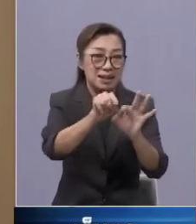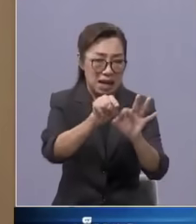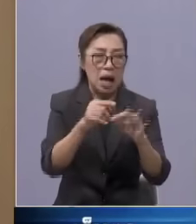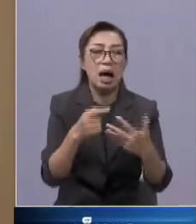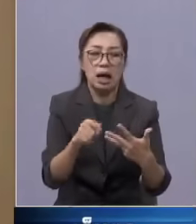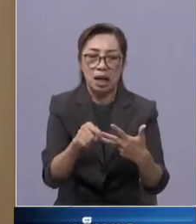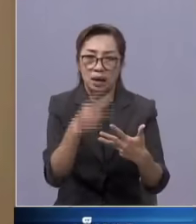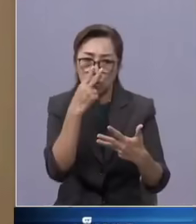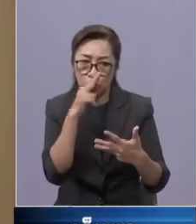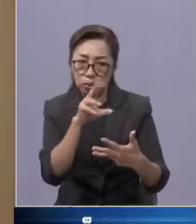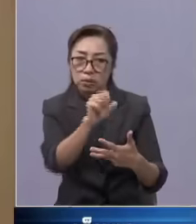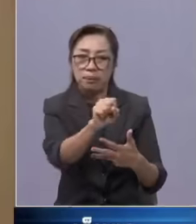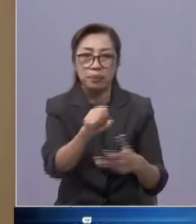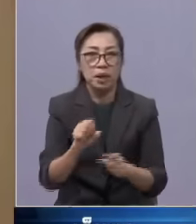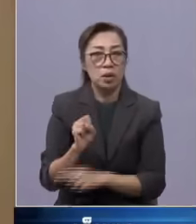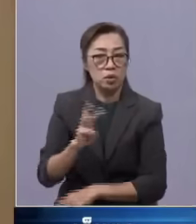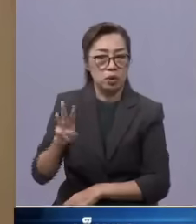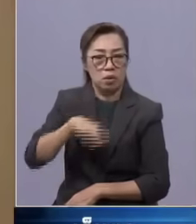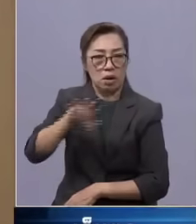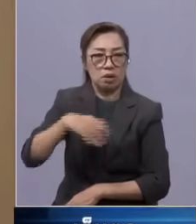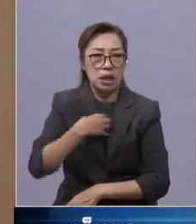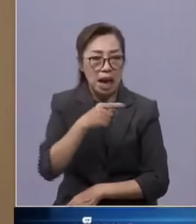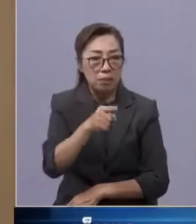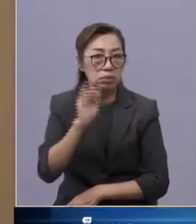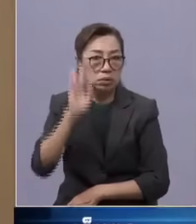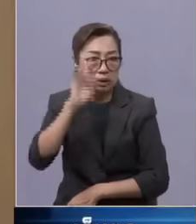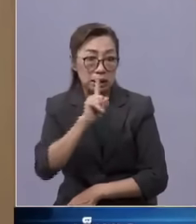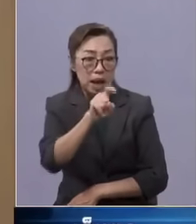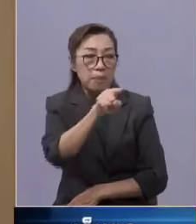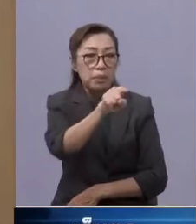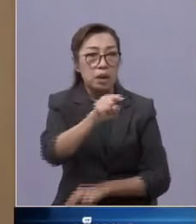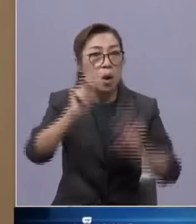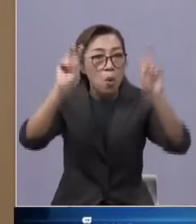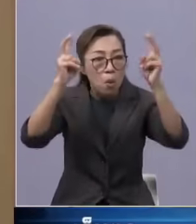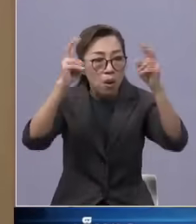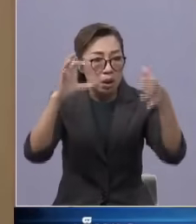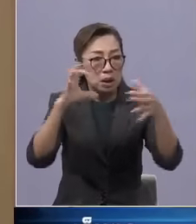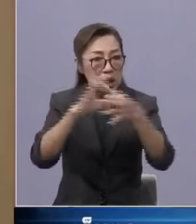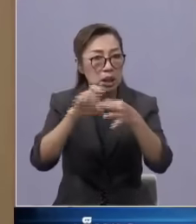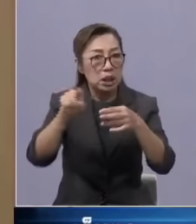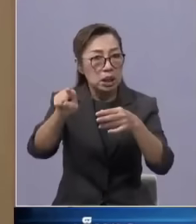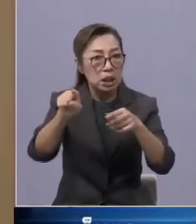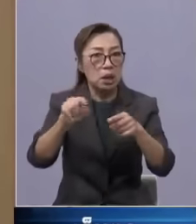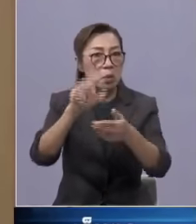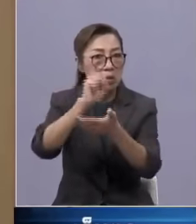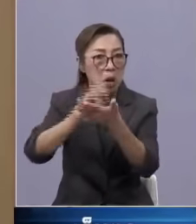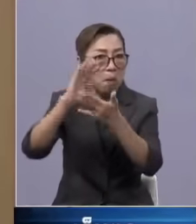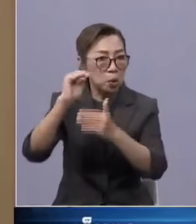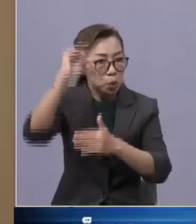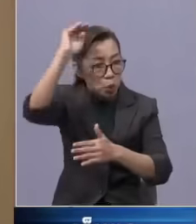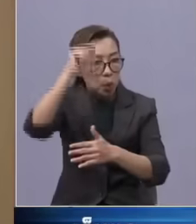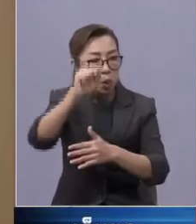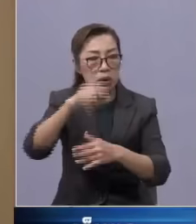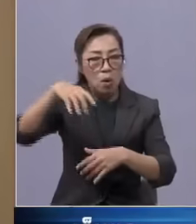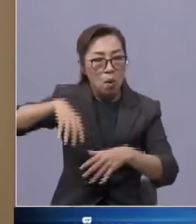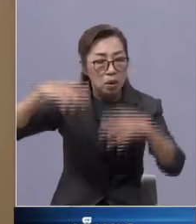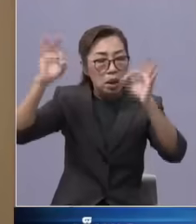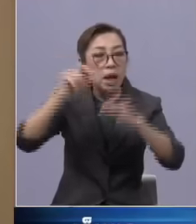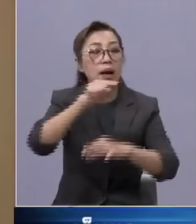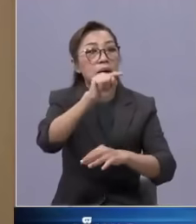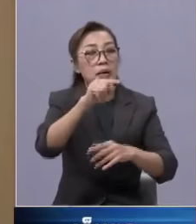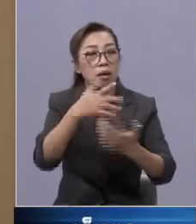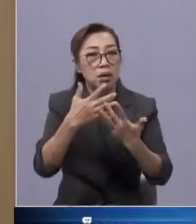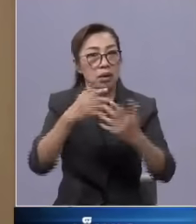เลยนะครับตั้งประเด็นที่อยากจะให้รัฐบาลใหม่ต่อให้ชัดก็คือหมวดที่เกี่ยวข้องกับสถาบันสูงสุดองค์กรอิสระว่า